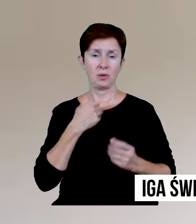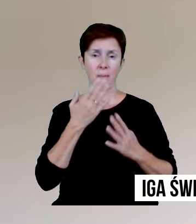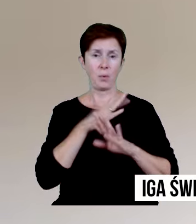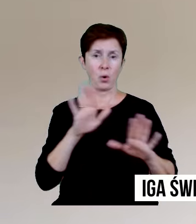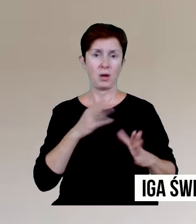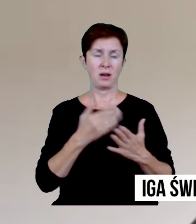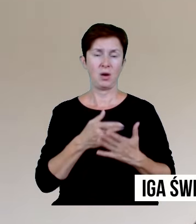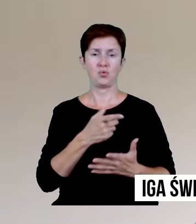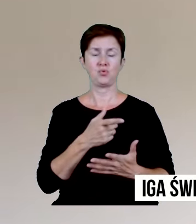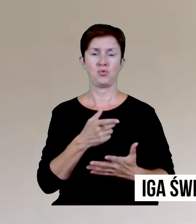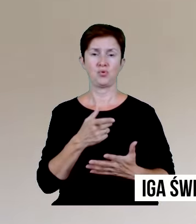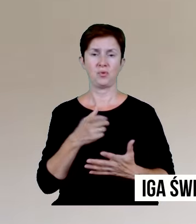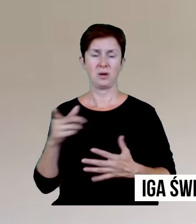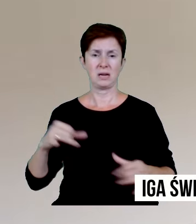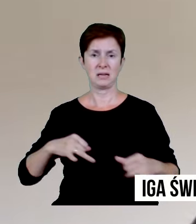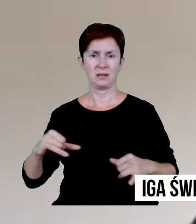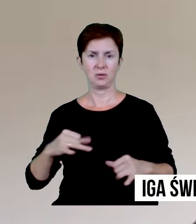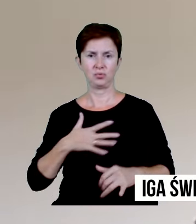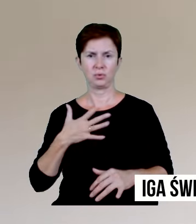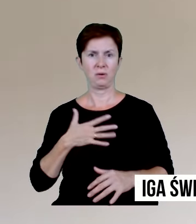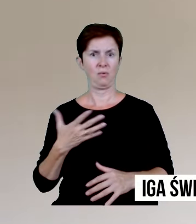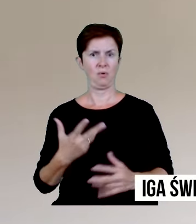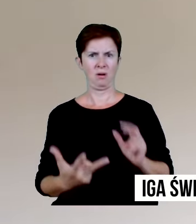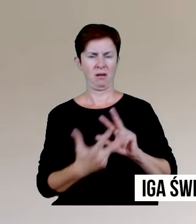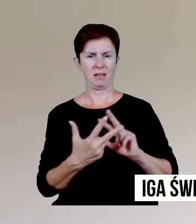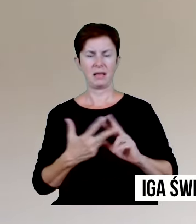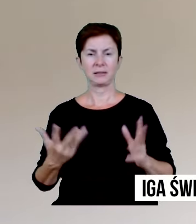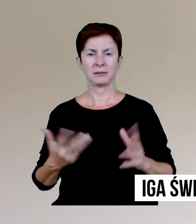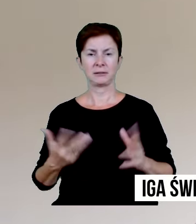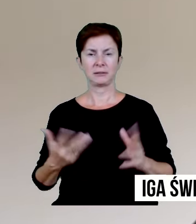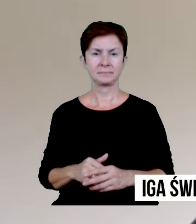o ich tożsamość i szczególnie w tym kontekście kontaktu z Kremlem, z Moskwą, z Putinem. I